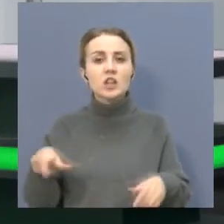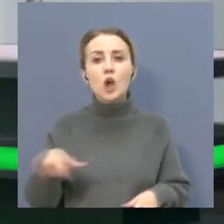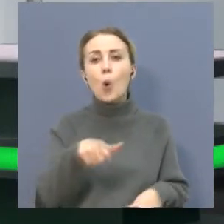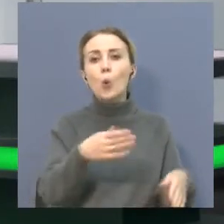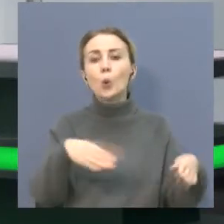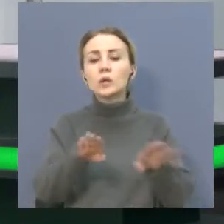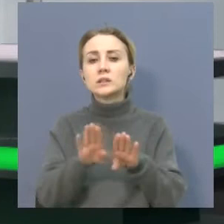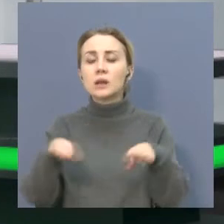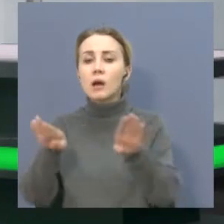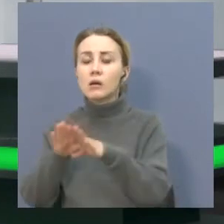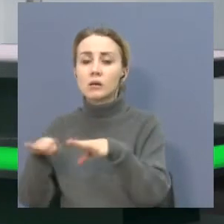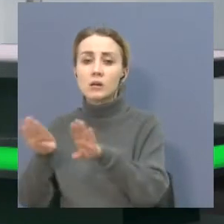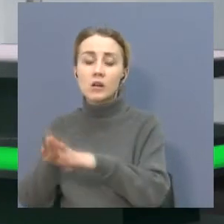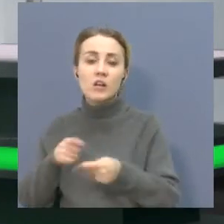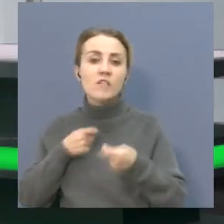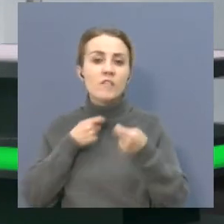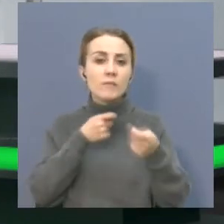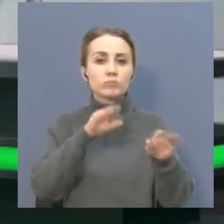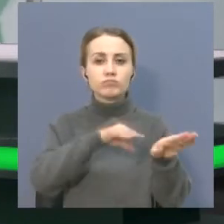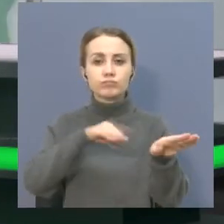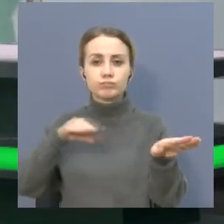бірнеше бағыттағы тас жол жабылды.